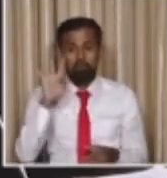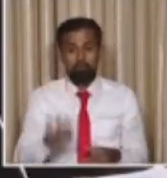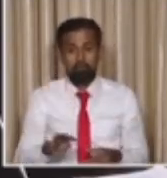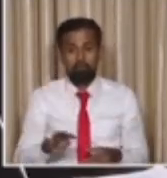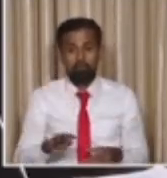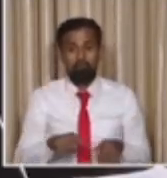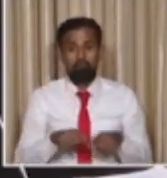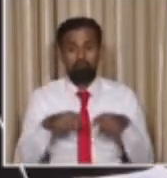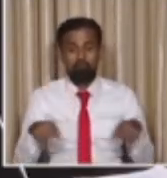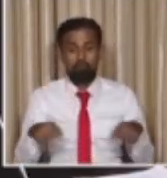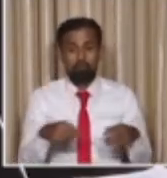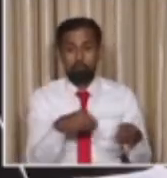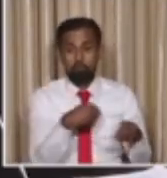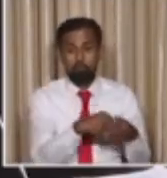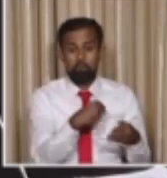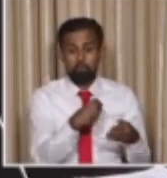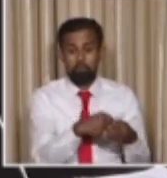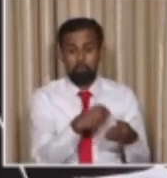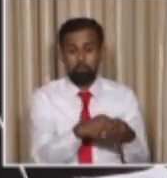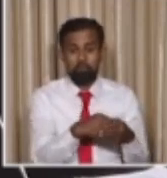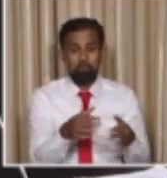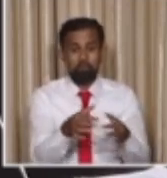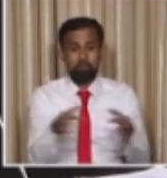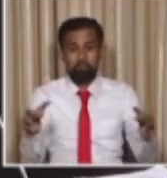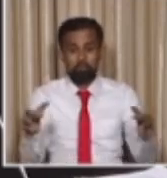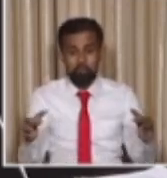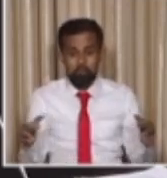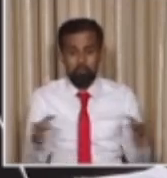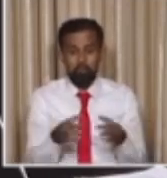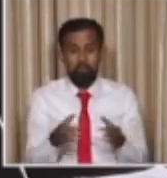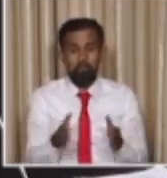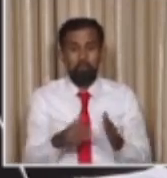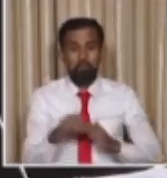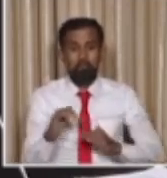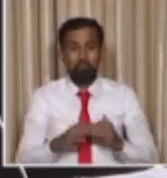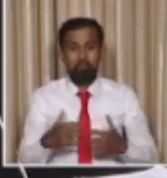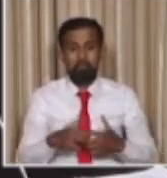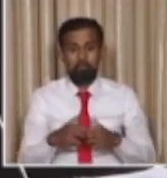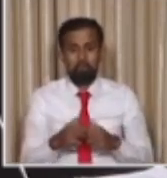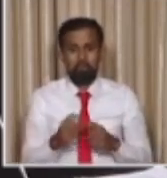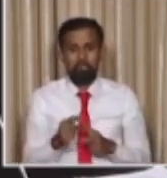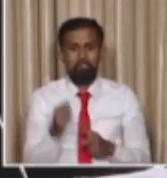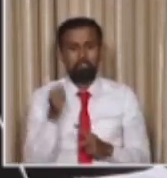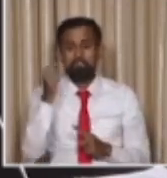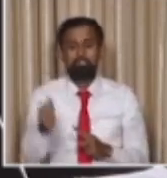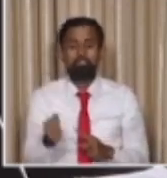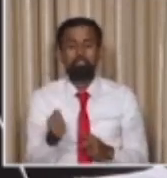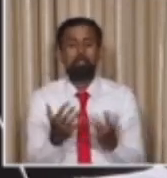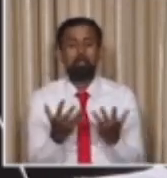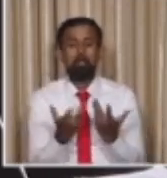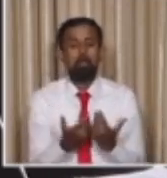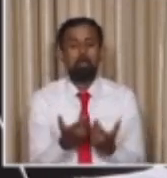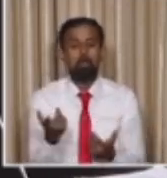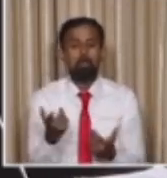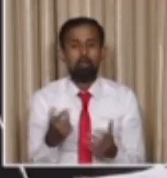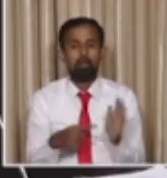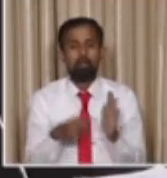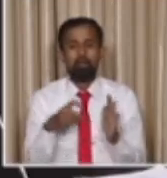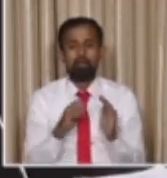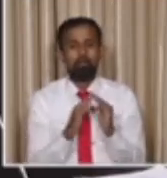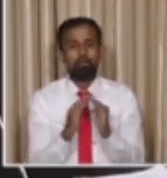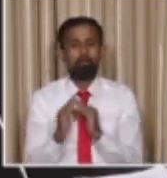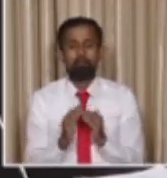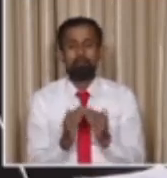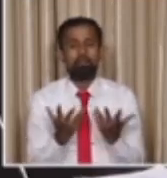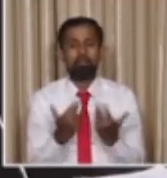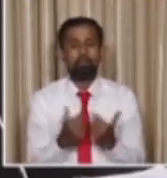මොකද යන්ත්‍ර නඩත්තු කිරීම යන්ත්‍ර පවත්වාගෙන යාමේ ගැටලුවක් තියෙනවා. මේ රටේ අද ඉංජිනේරු පීඨ කීයක් තියෙනවද? මේ රටේ අද තාක්ෂණ පීඨ කීයක්